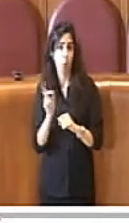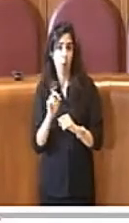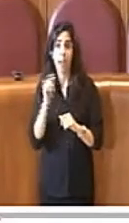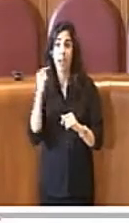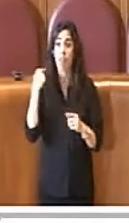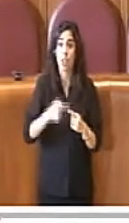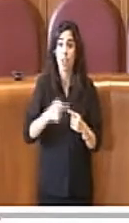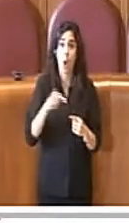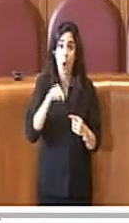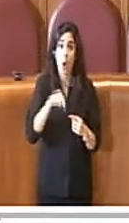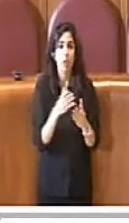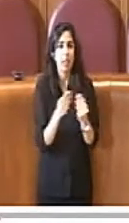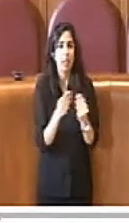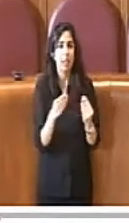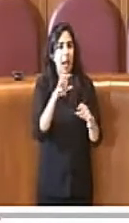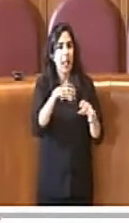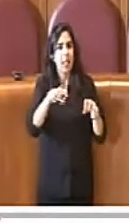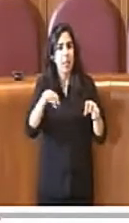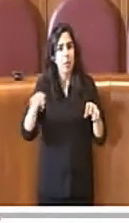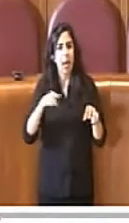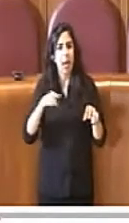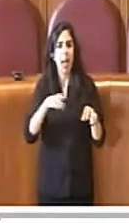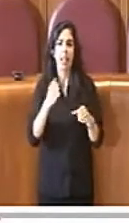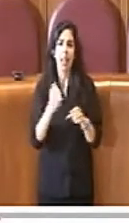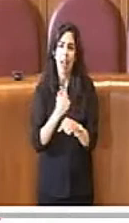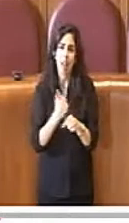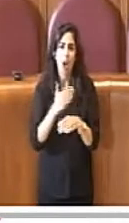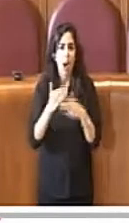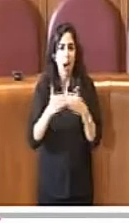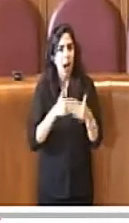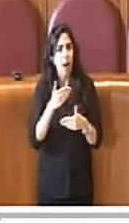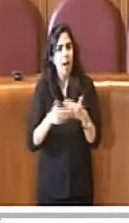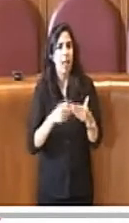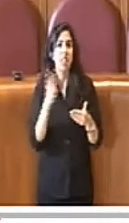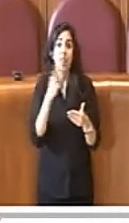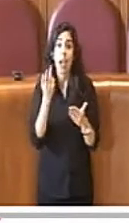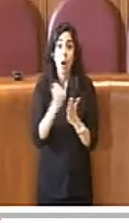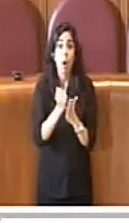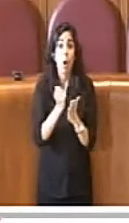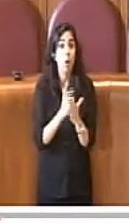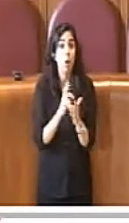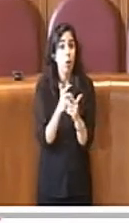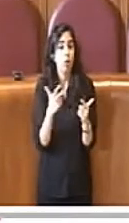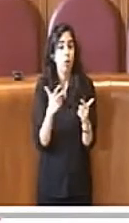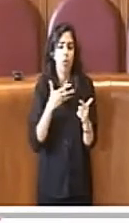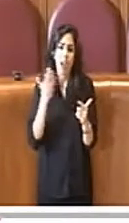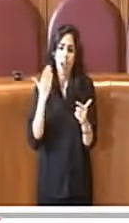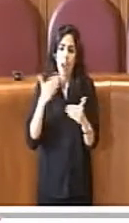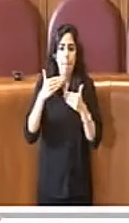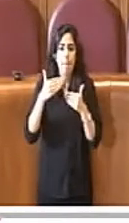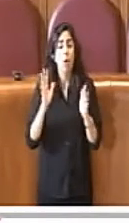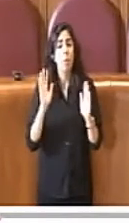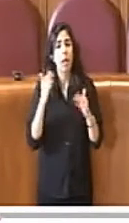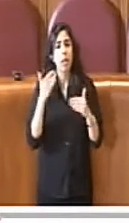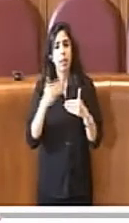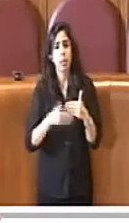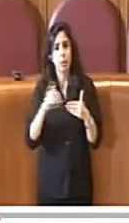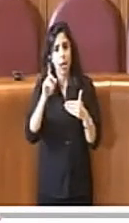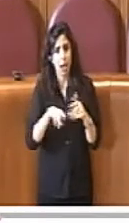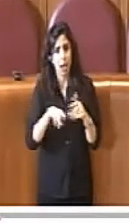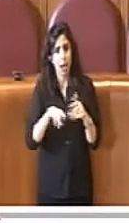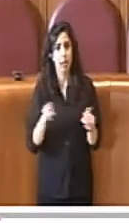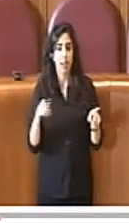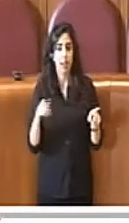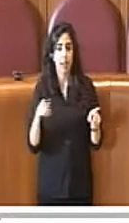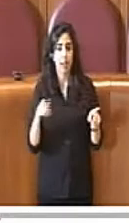opera senza titolo valido o in virtù di proroghe anch'esse scadute. Parliamo bene a precisarlo, dei bocciodromi a